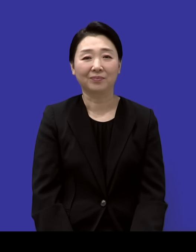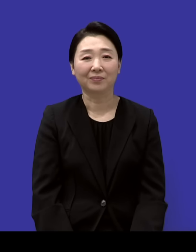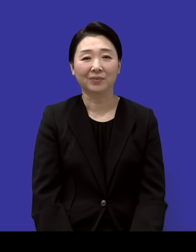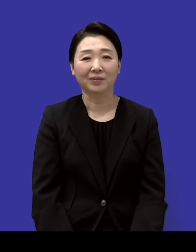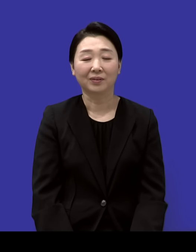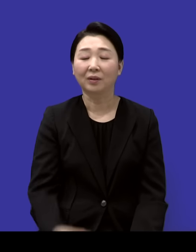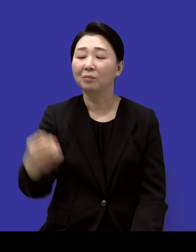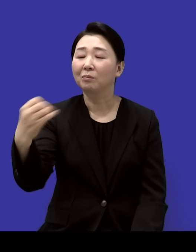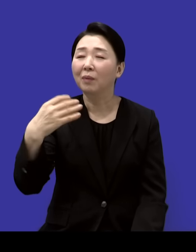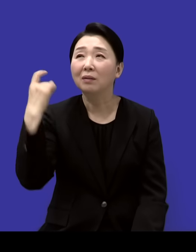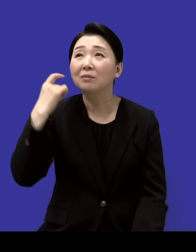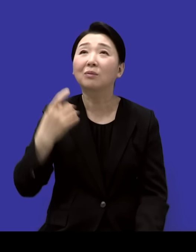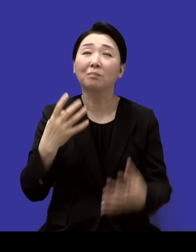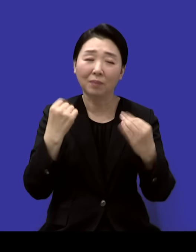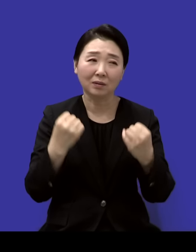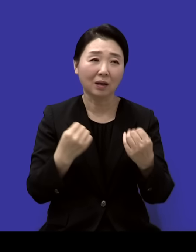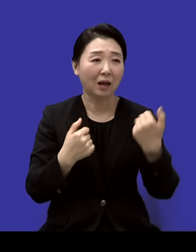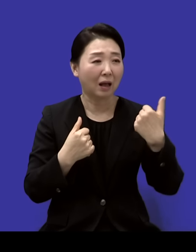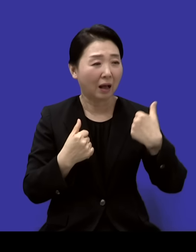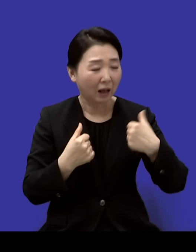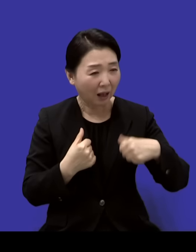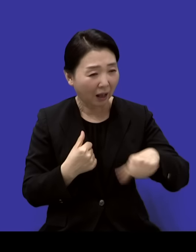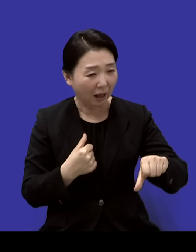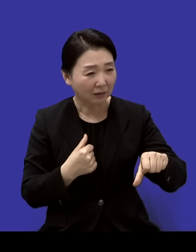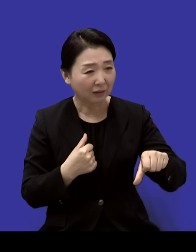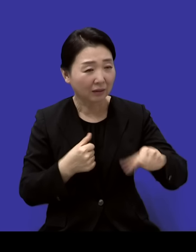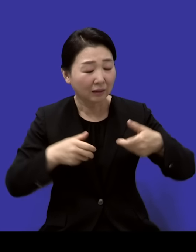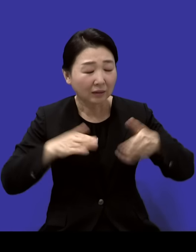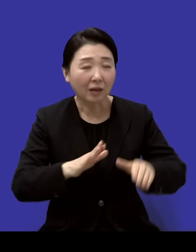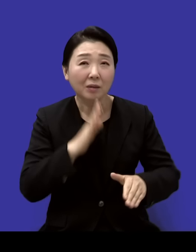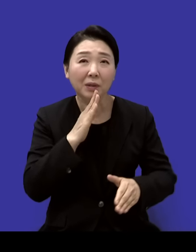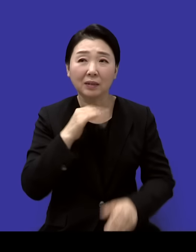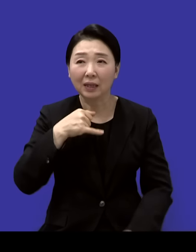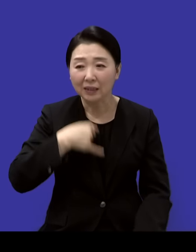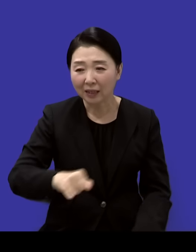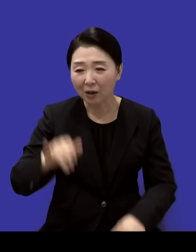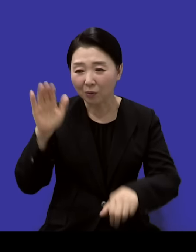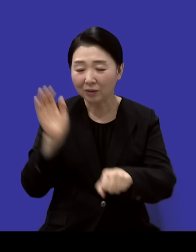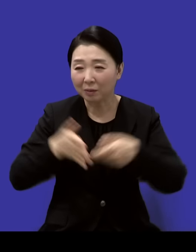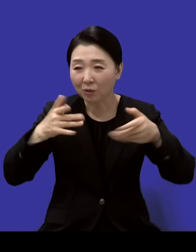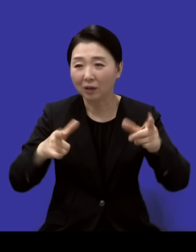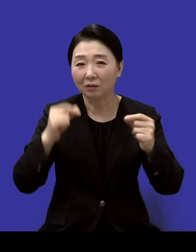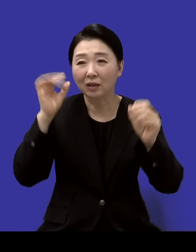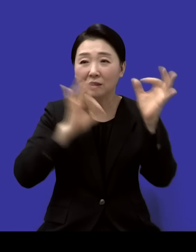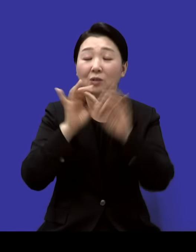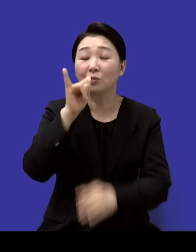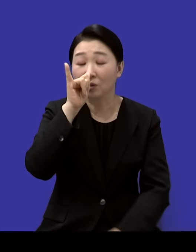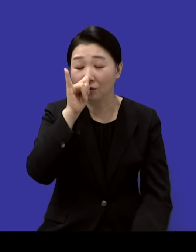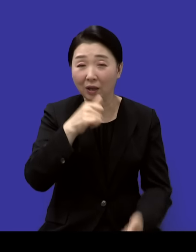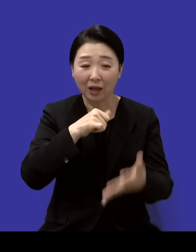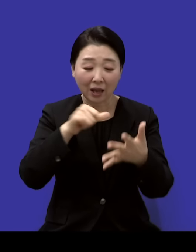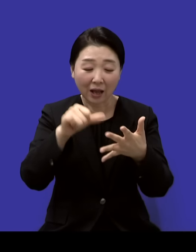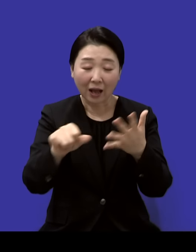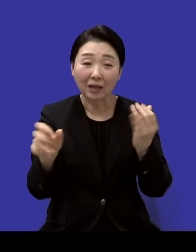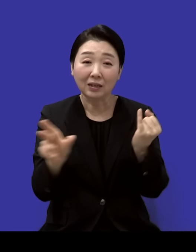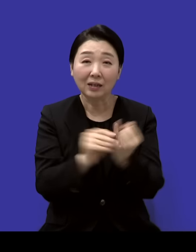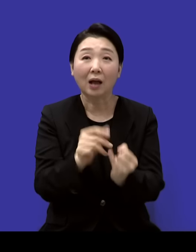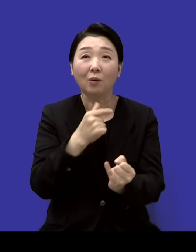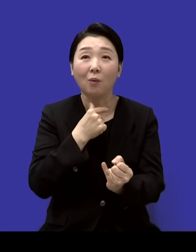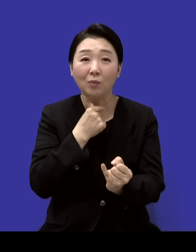소리 많이 들었어요. 아, 아들을 낳을 걸 딸로 잘못 낳았구나. 네. 실수했구나. 아들 낳고 싶어서 셋째를 가졌을 텐데 여자애가